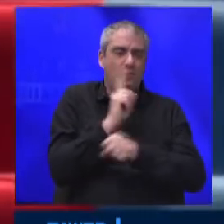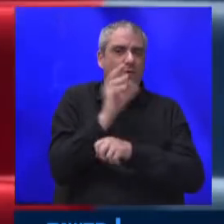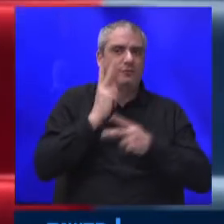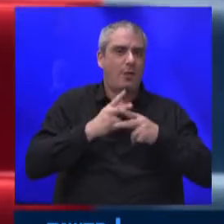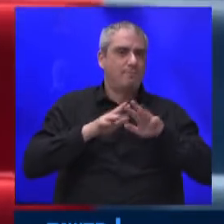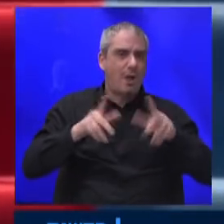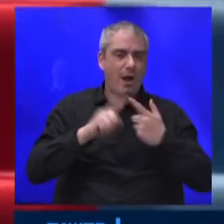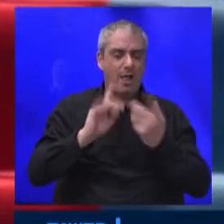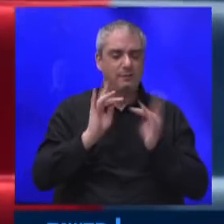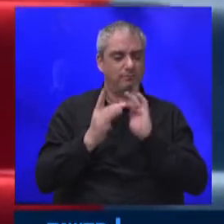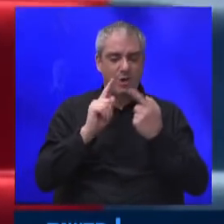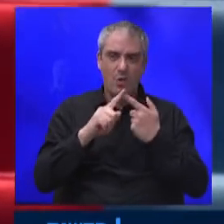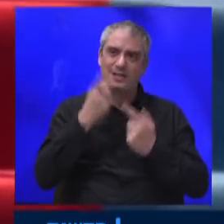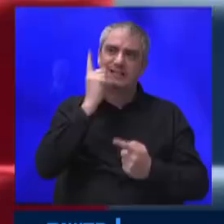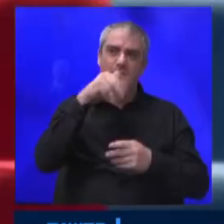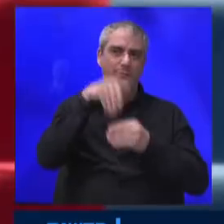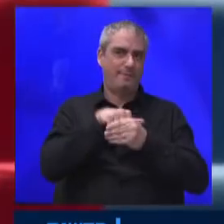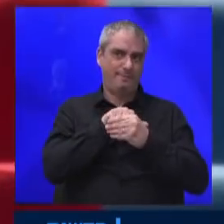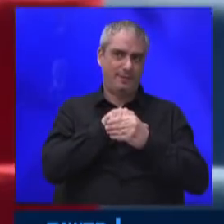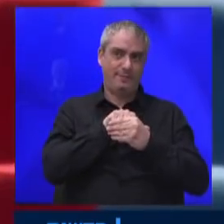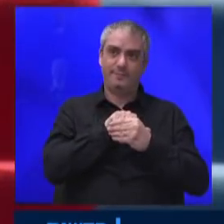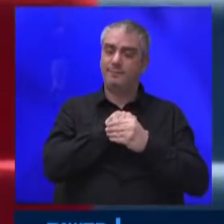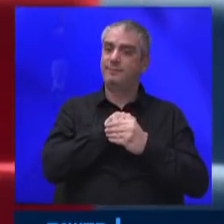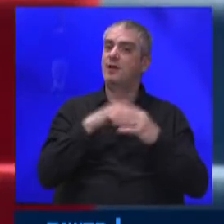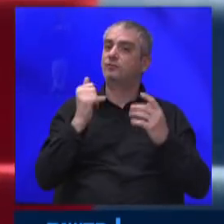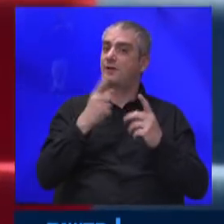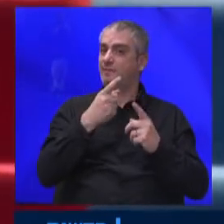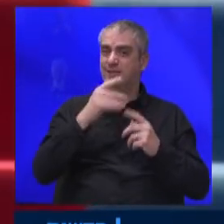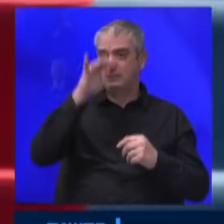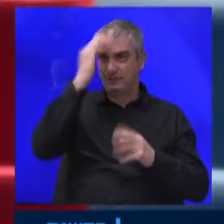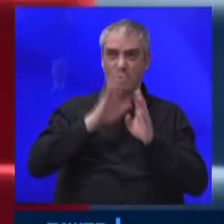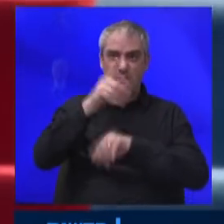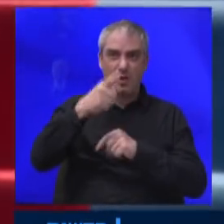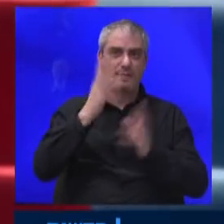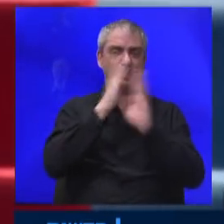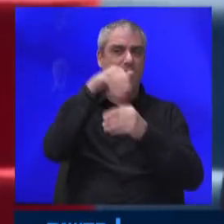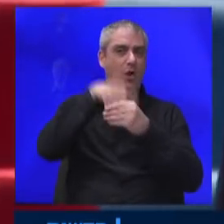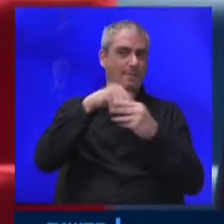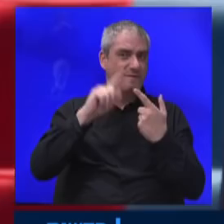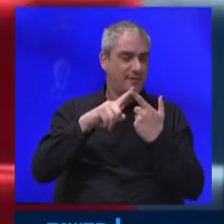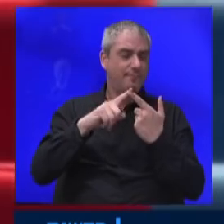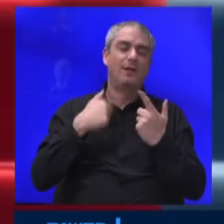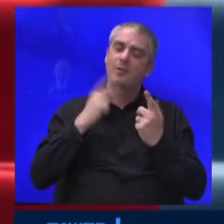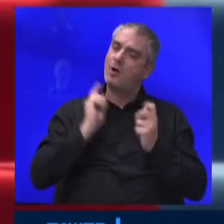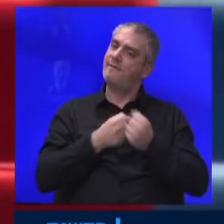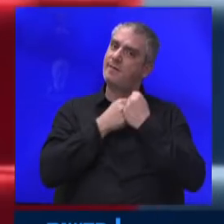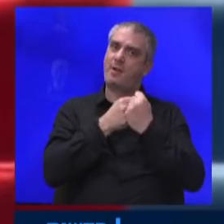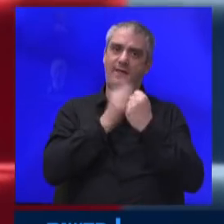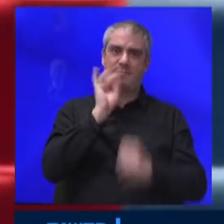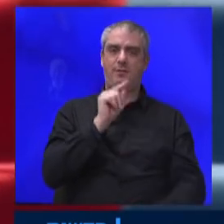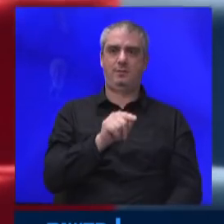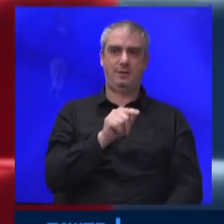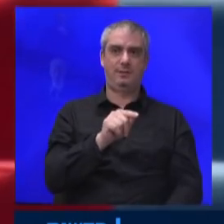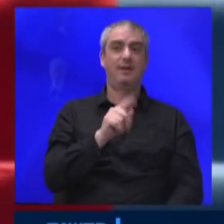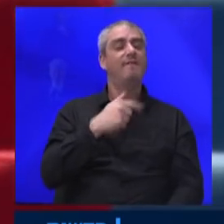של פילוג, של איומים מבית. White supremacy, domestic terrorism, that we must confront and